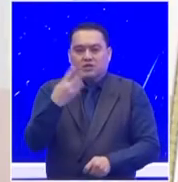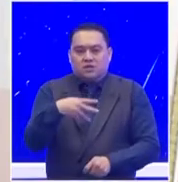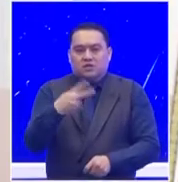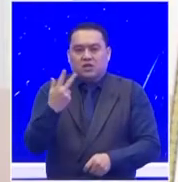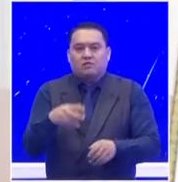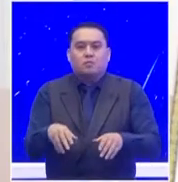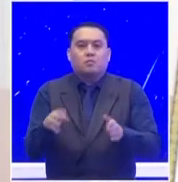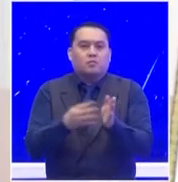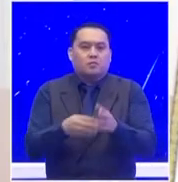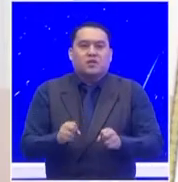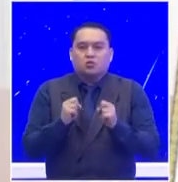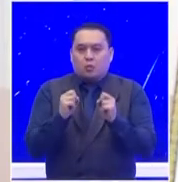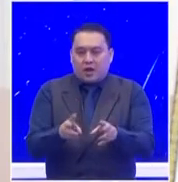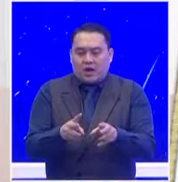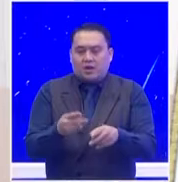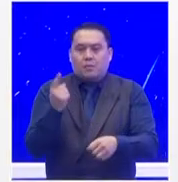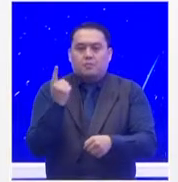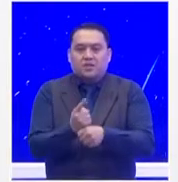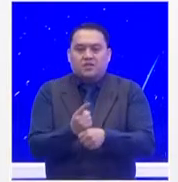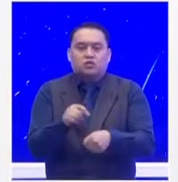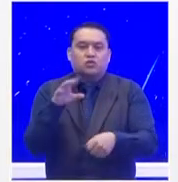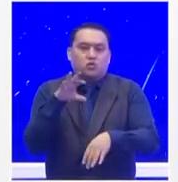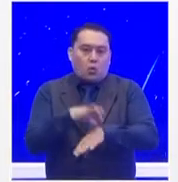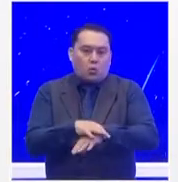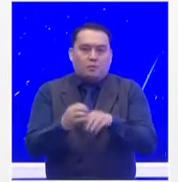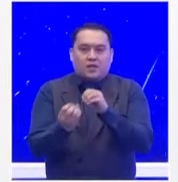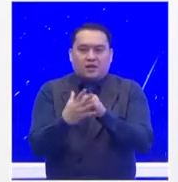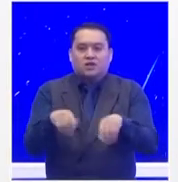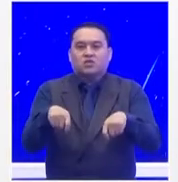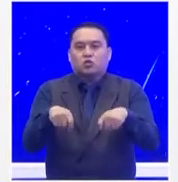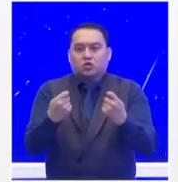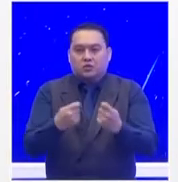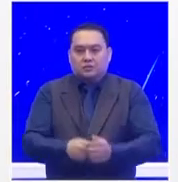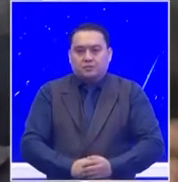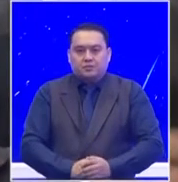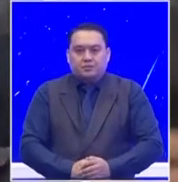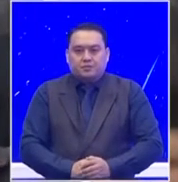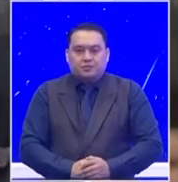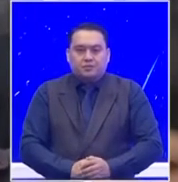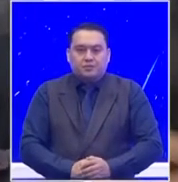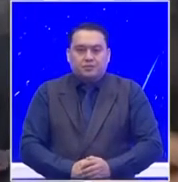239 преступлений и пресечено около 15 тысяч административных правонарушений.